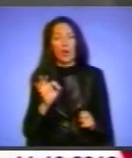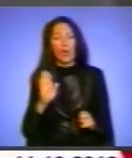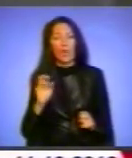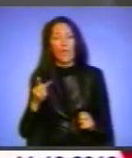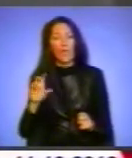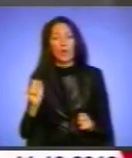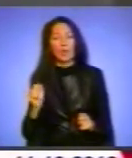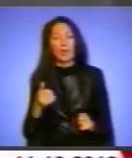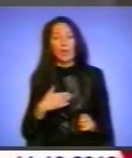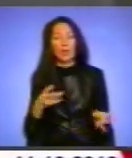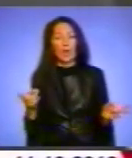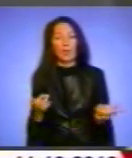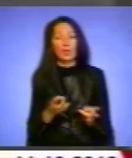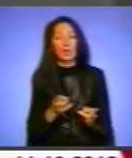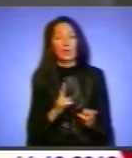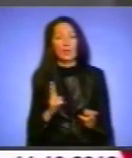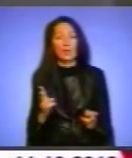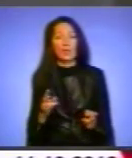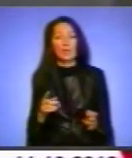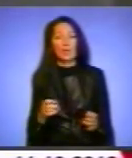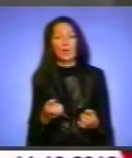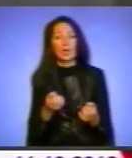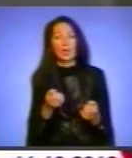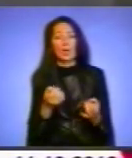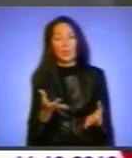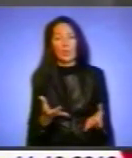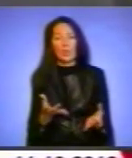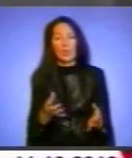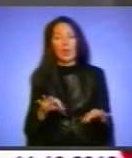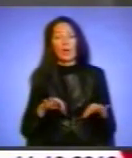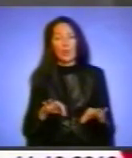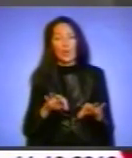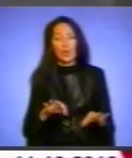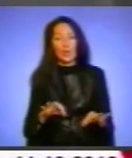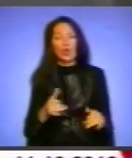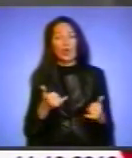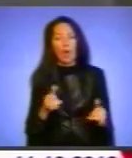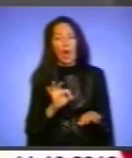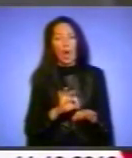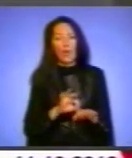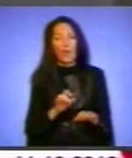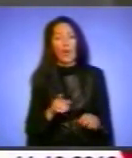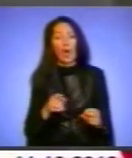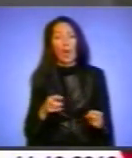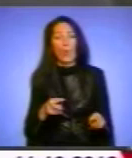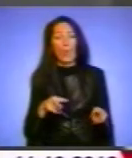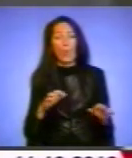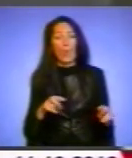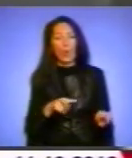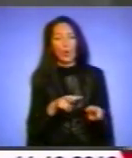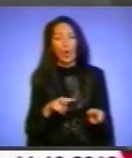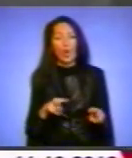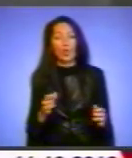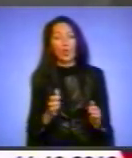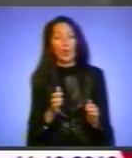і якісь елементарні, навіть той візочок, каталка для хворих, по догляду за тілом необхідні речі,